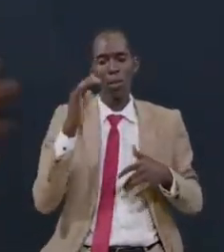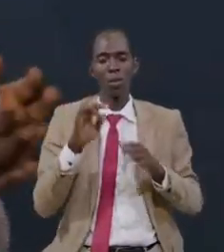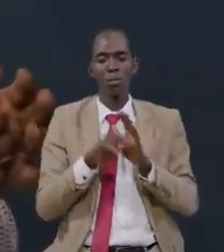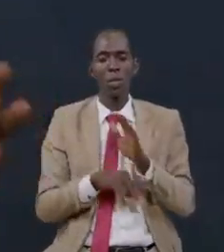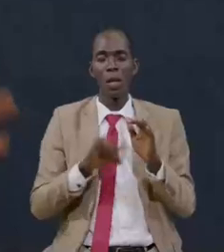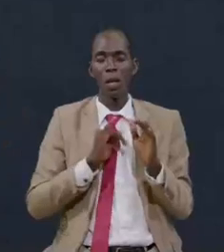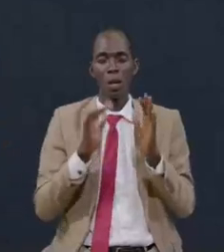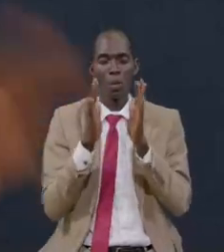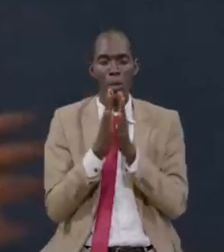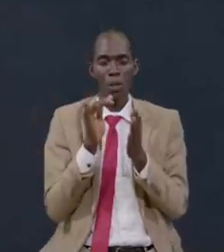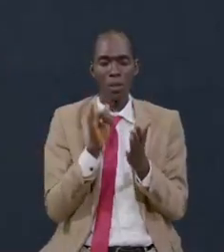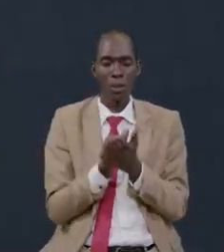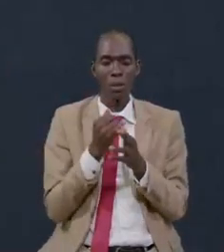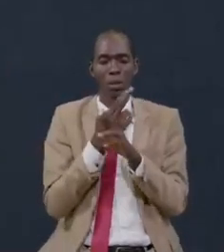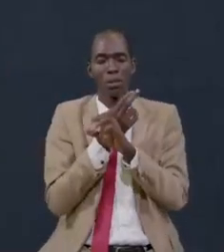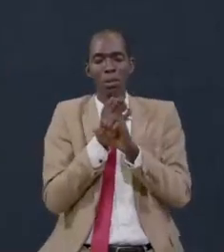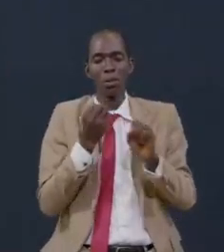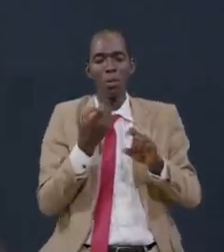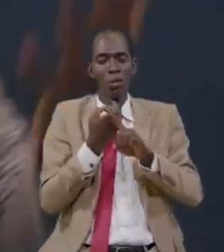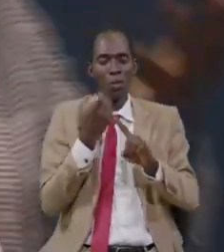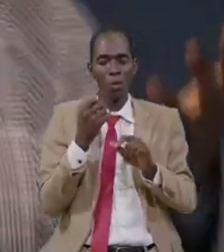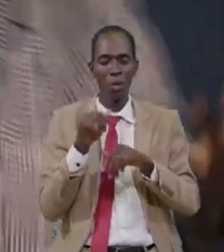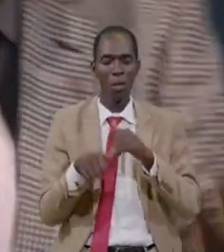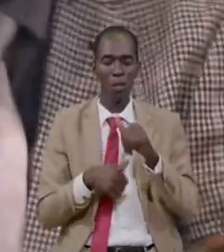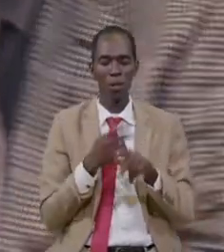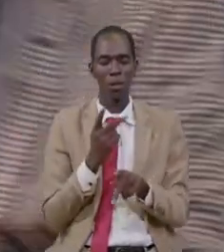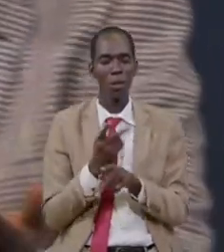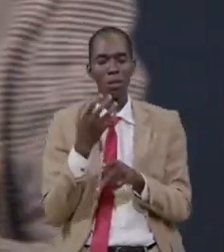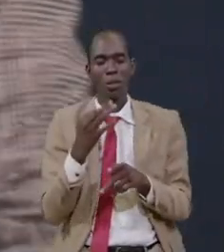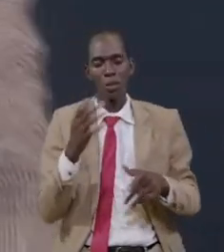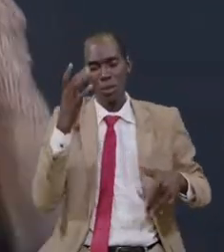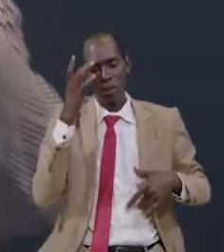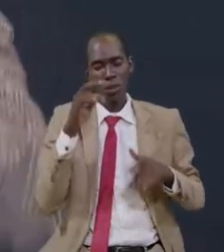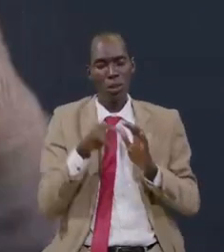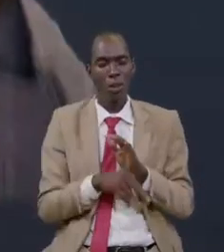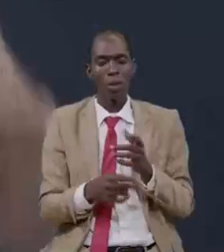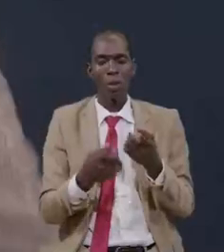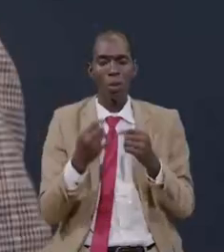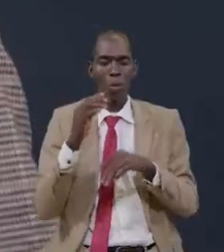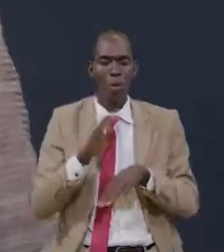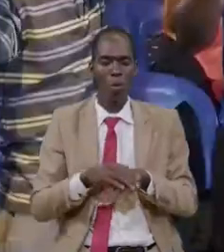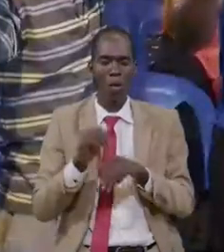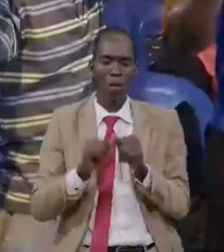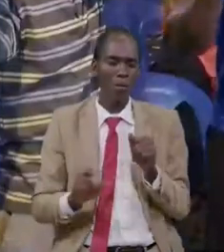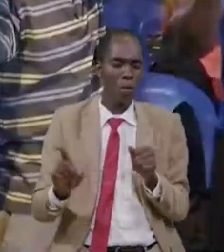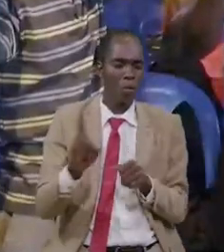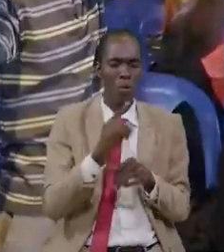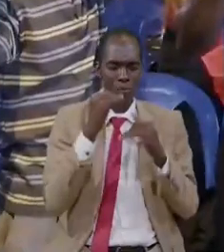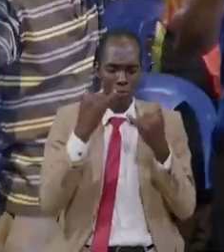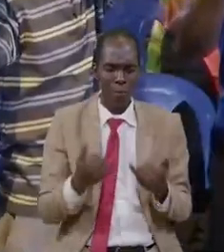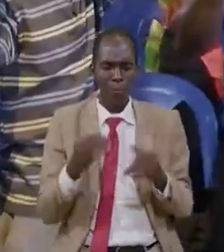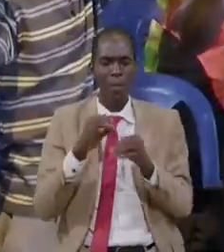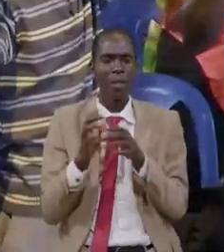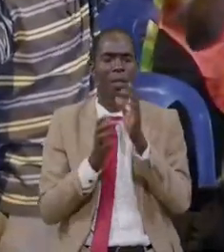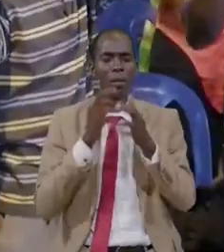que cette rédemption de toute forme de maladie vienne sur chacun maintenant au nom de